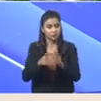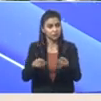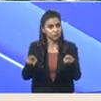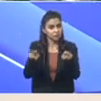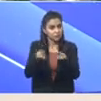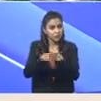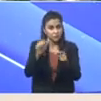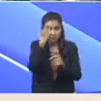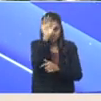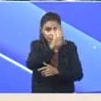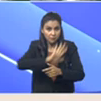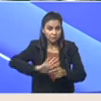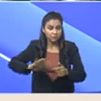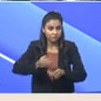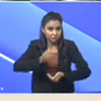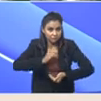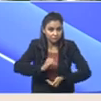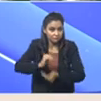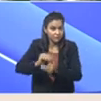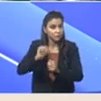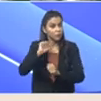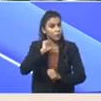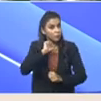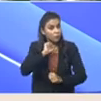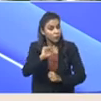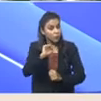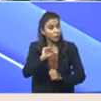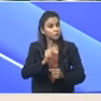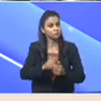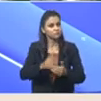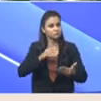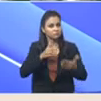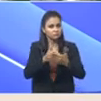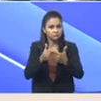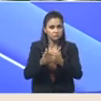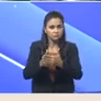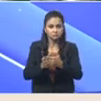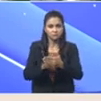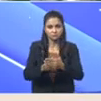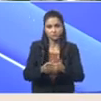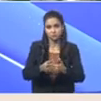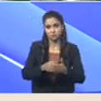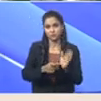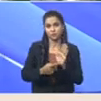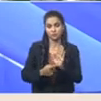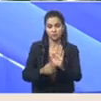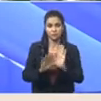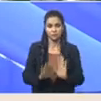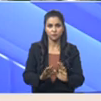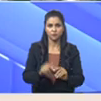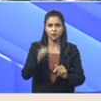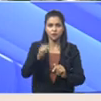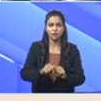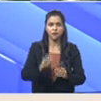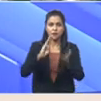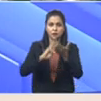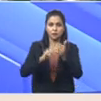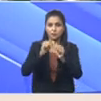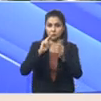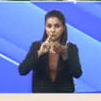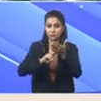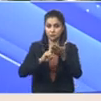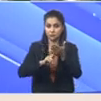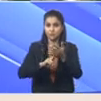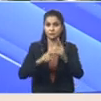असाधारण भारतवासी जन्मे जिन्होंने इन चुनौतियों का सामना किया। आज की मन की बात में